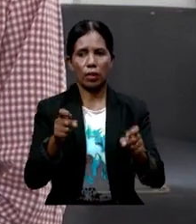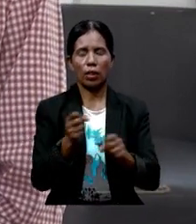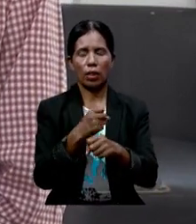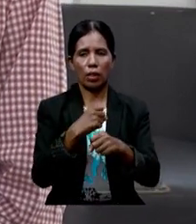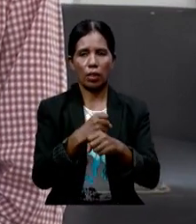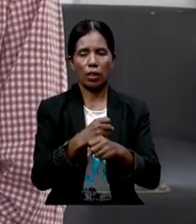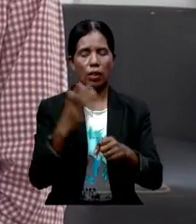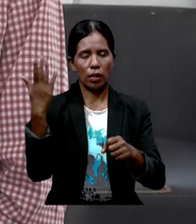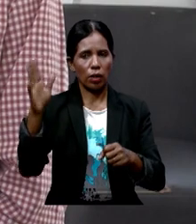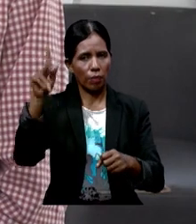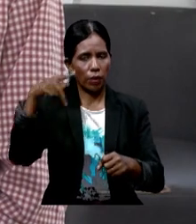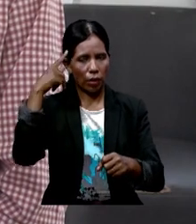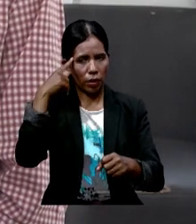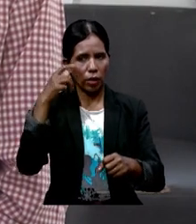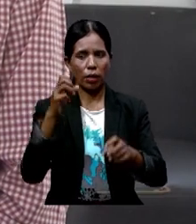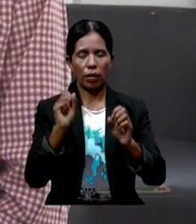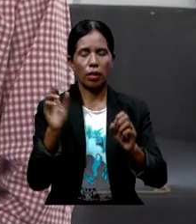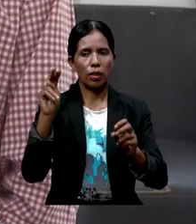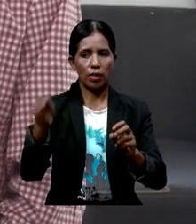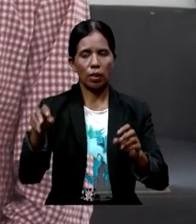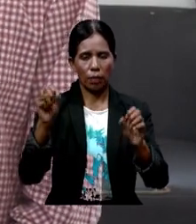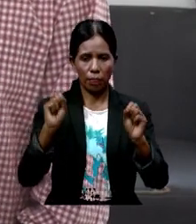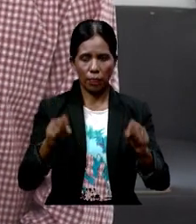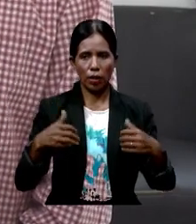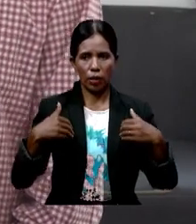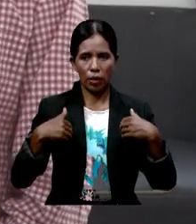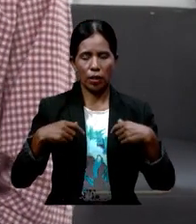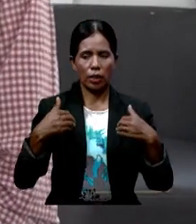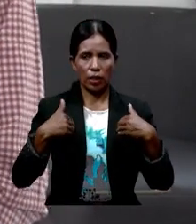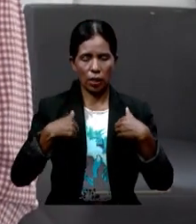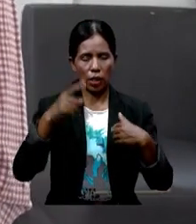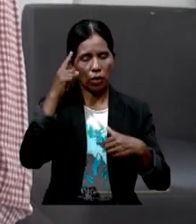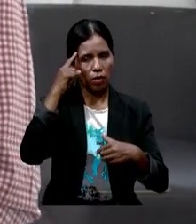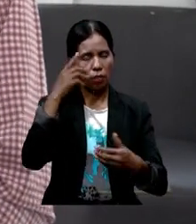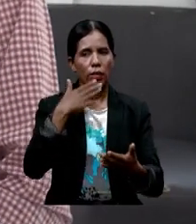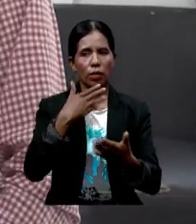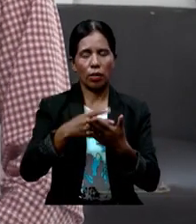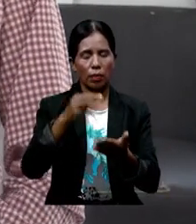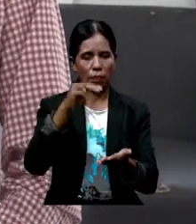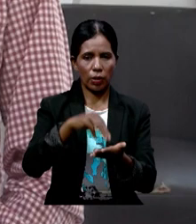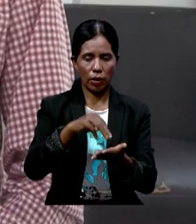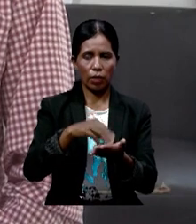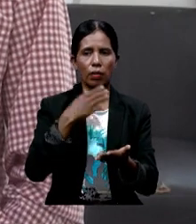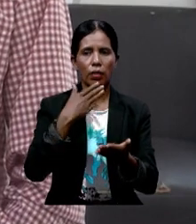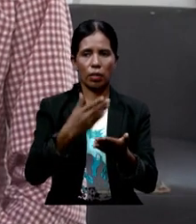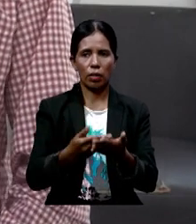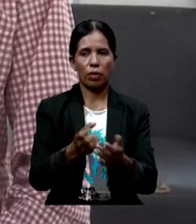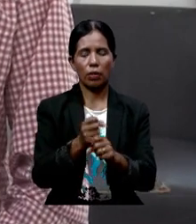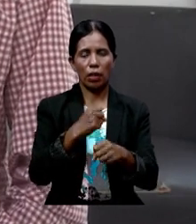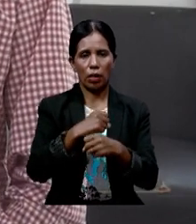iha politika para nia bele iha konseitu hanoin na be diak matir na be diak para ne molok nia talo